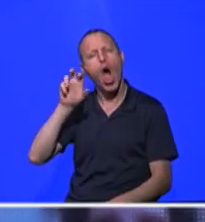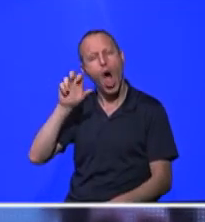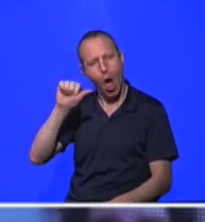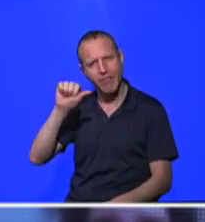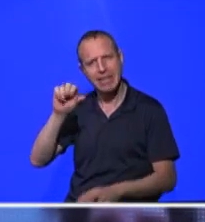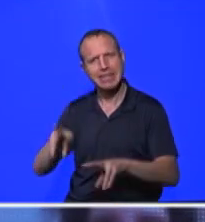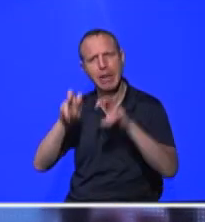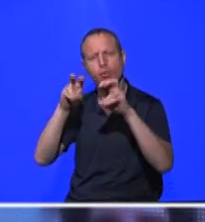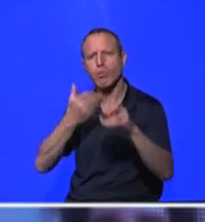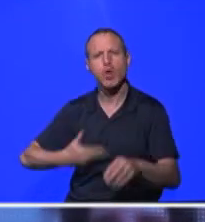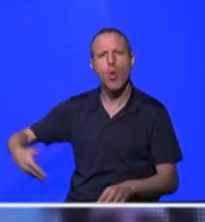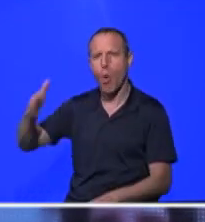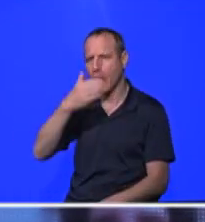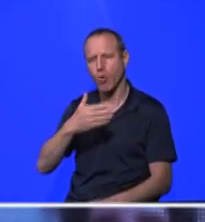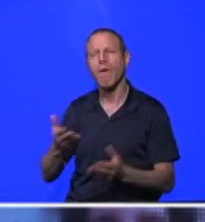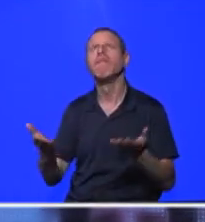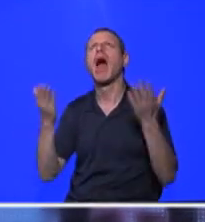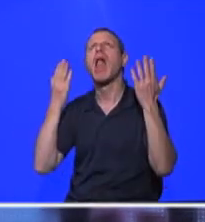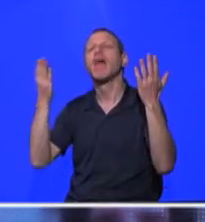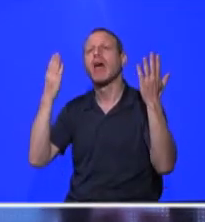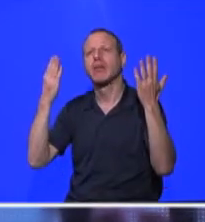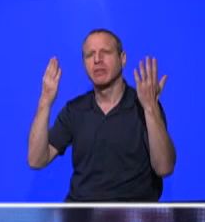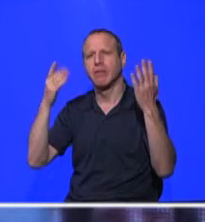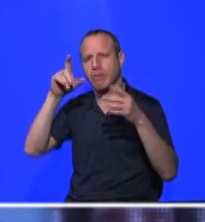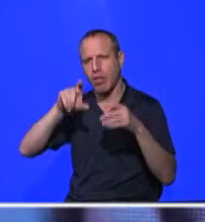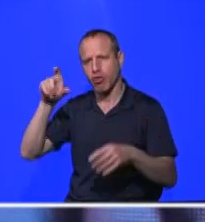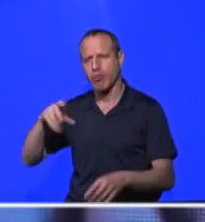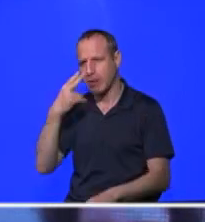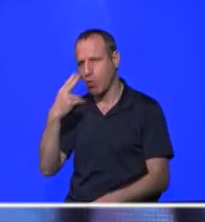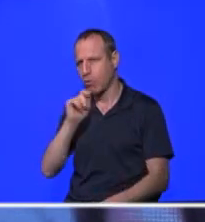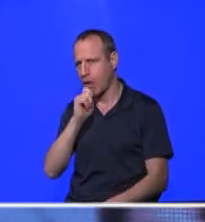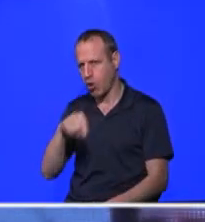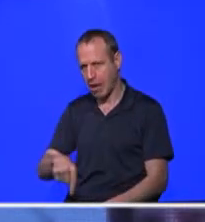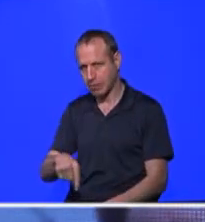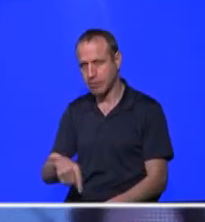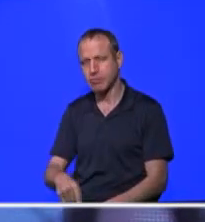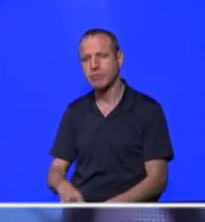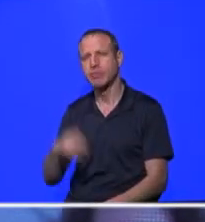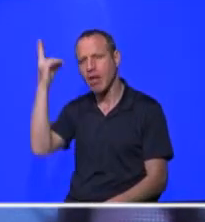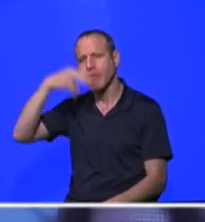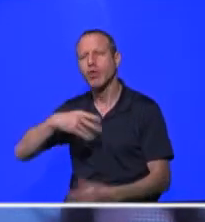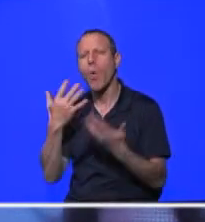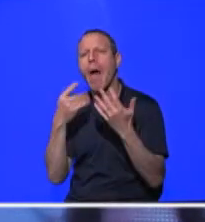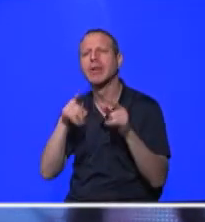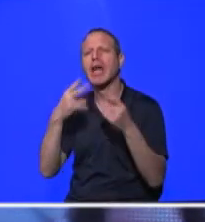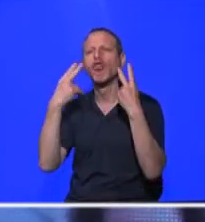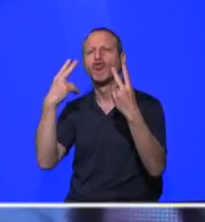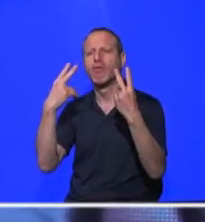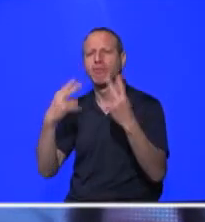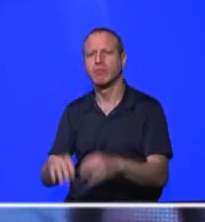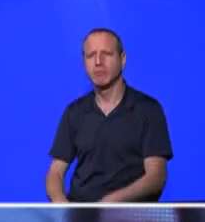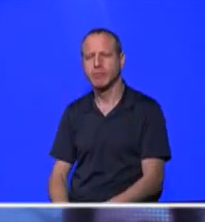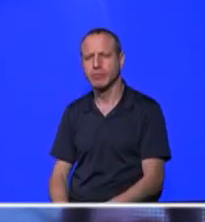מכולנו. והלוואי ואנשים יראו את הרעיון הזה, והבינו כמה זה חשוב